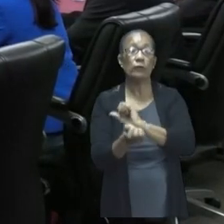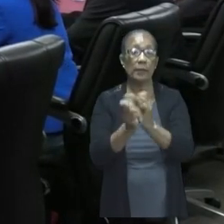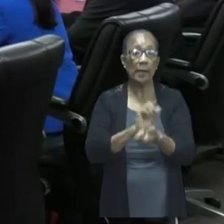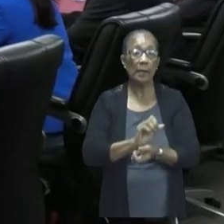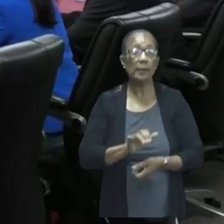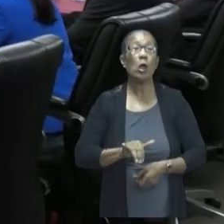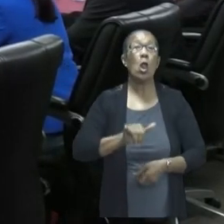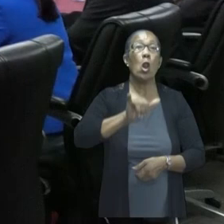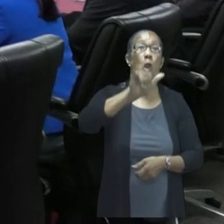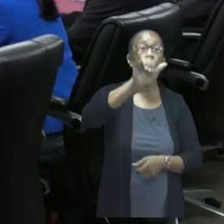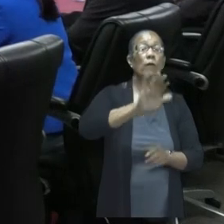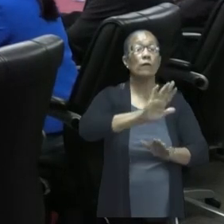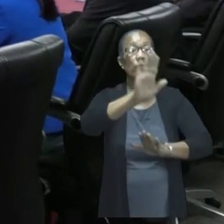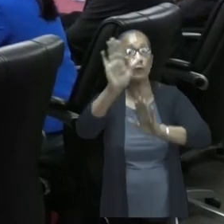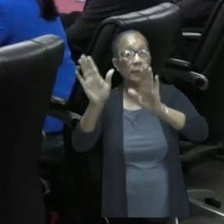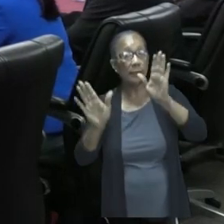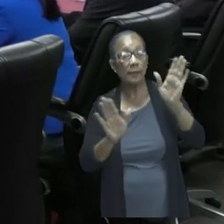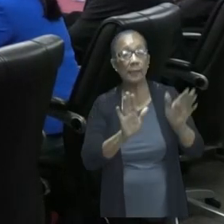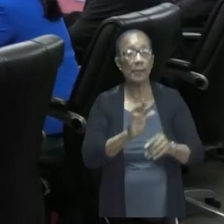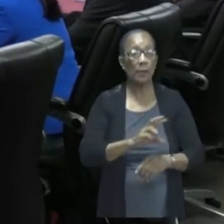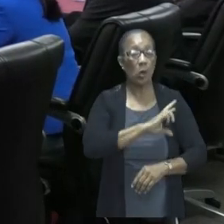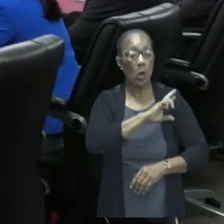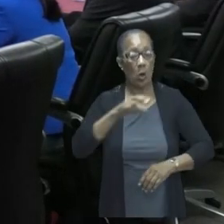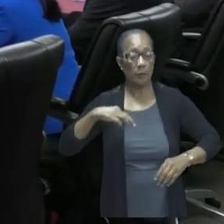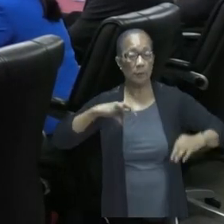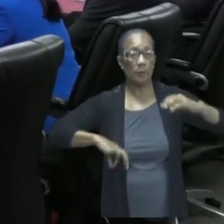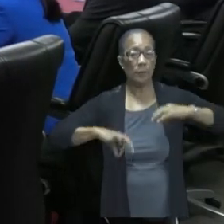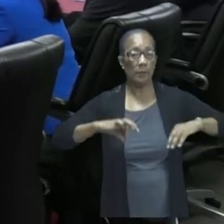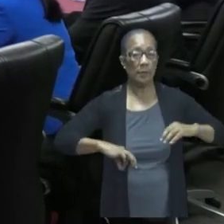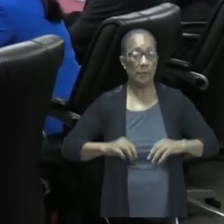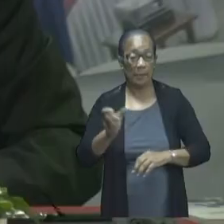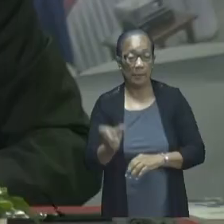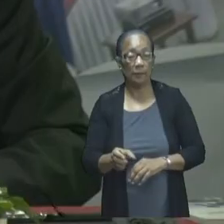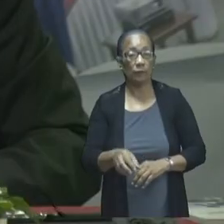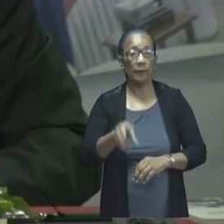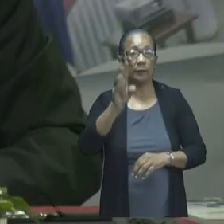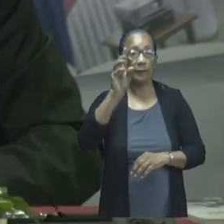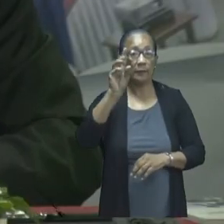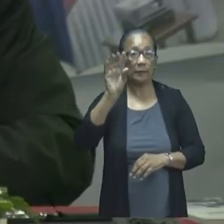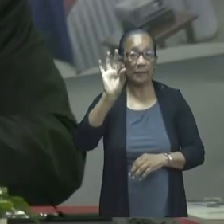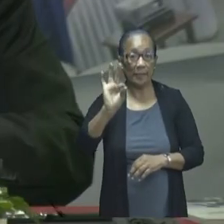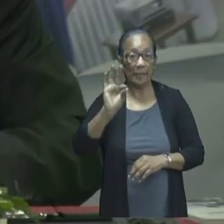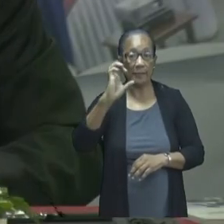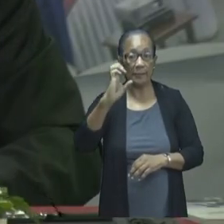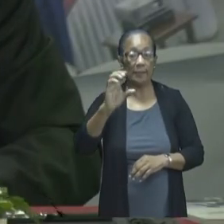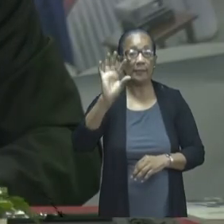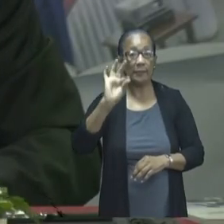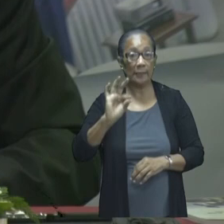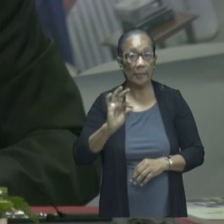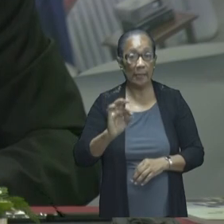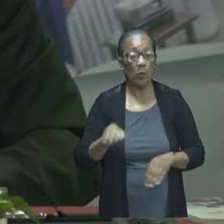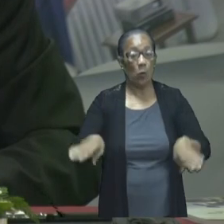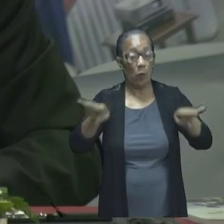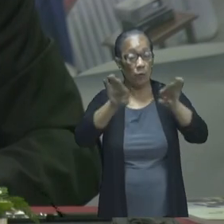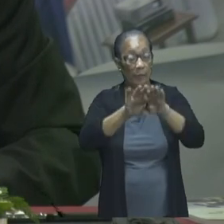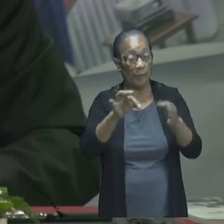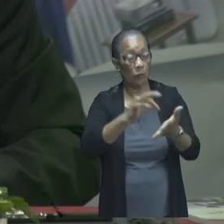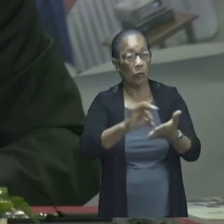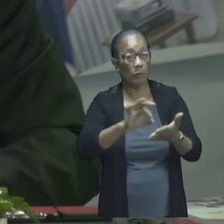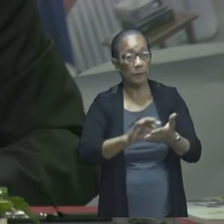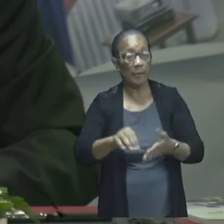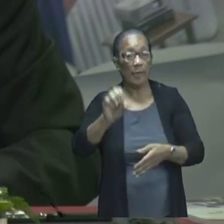open voor luchtvaart als de minister van deze tegen teken veel overeenkomsten we zien ook keus slm